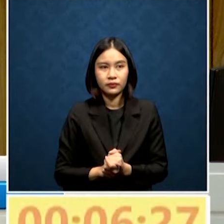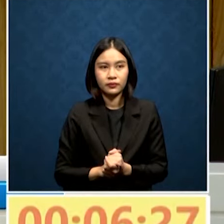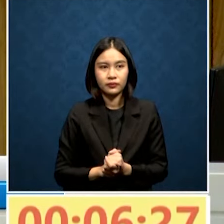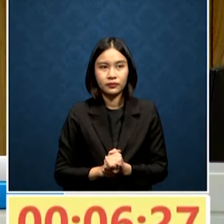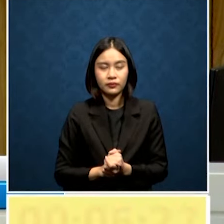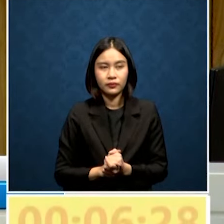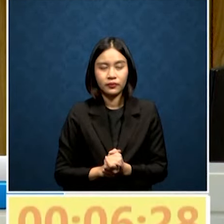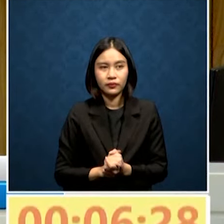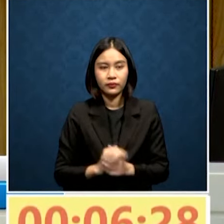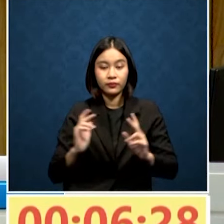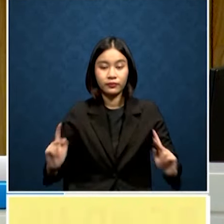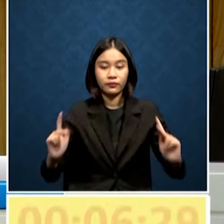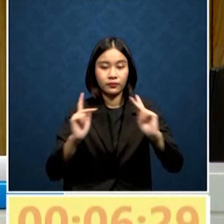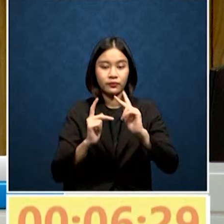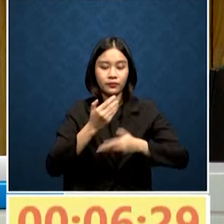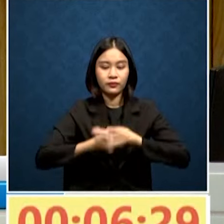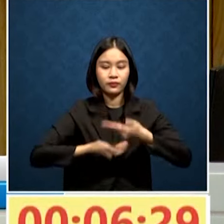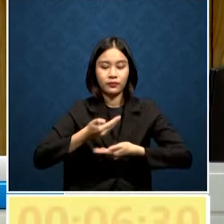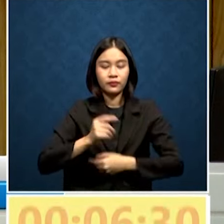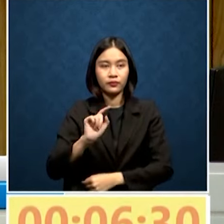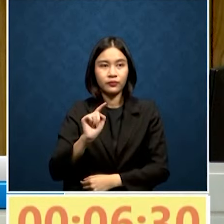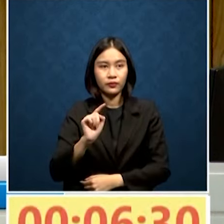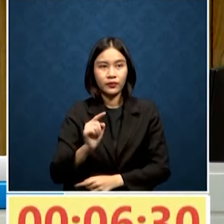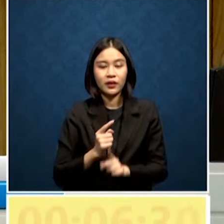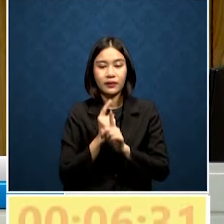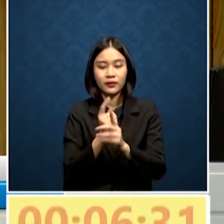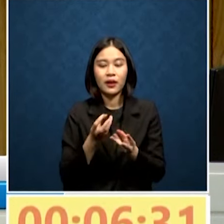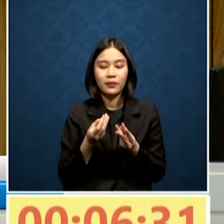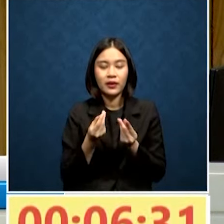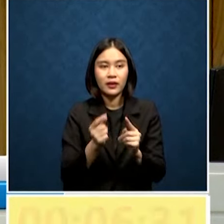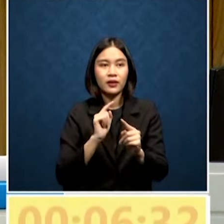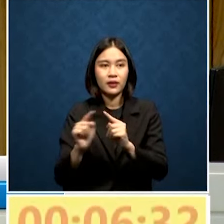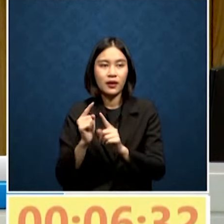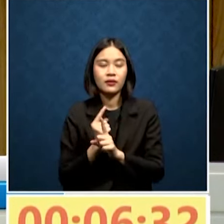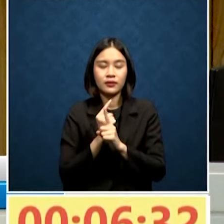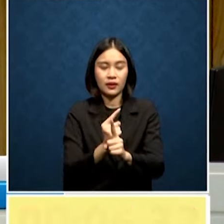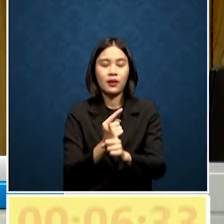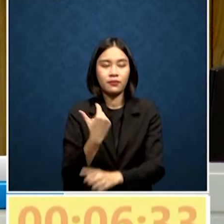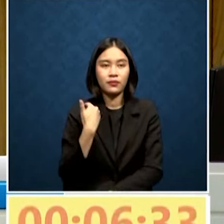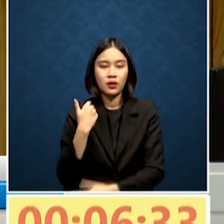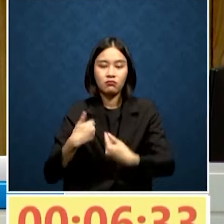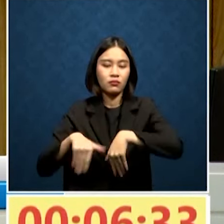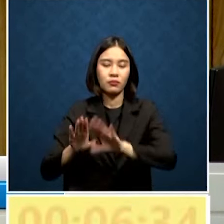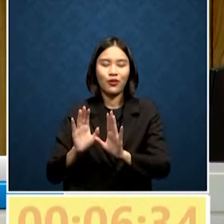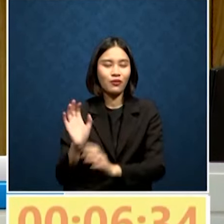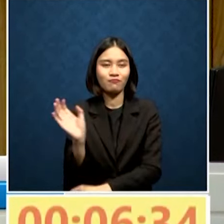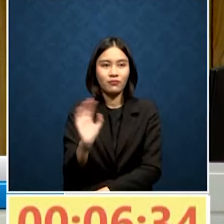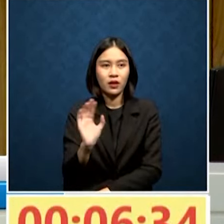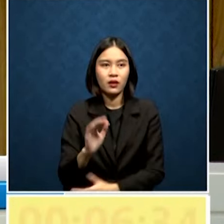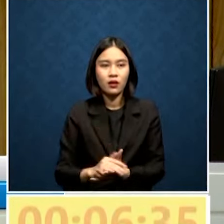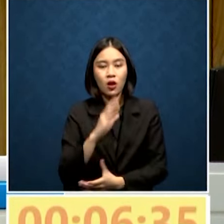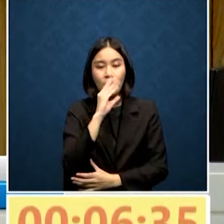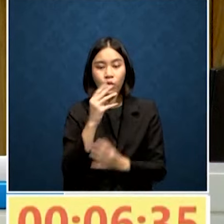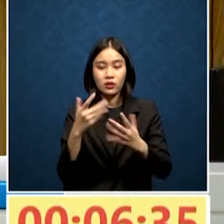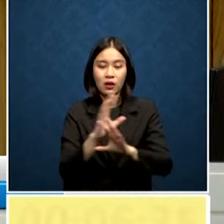ขอยืนยันว่ากระทรวงพาณิชย์เนี่ยเราจะตามรายละเอียดเรื่องนี้อย่างก็ติดนะครับเราคงไม่ปล่อยแล้วก็พูดแล้วก็หาย